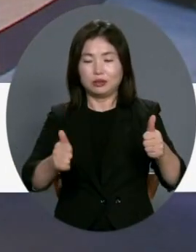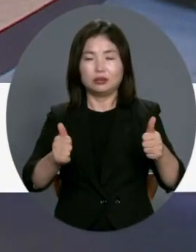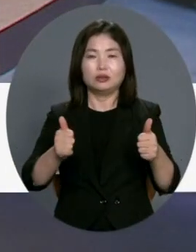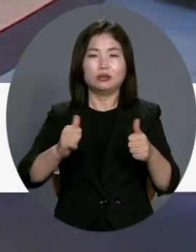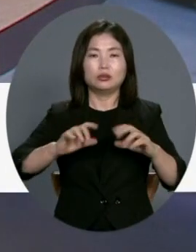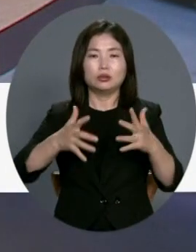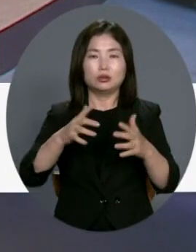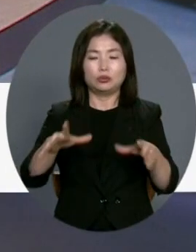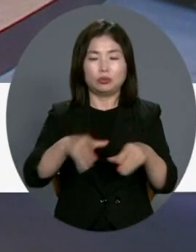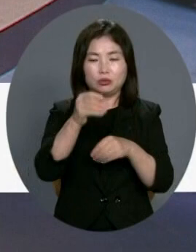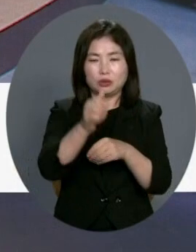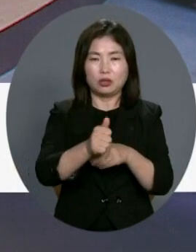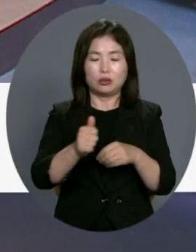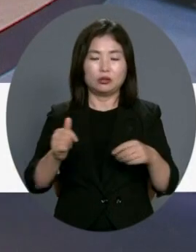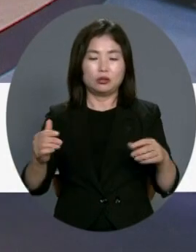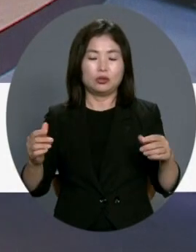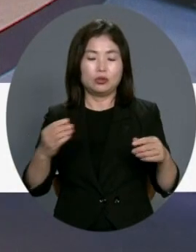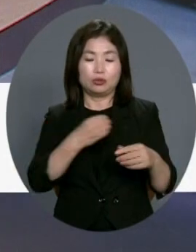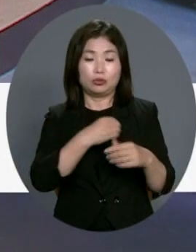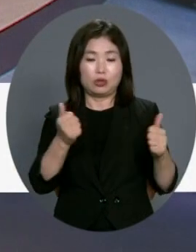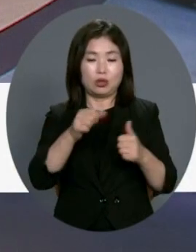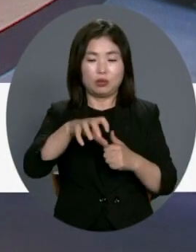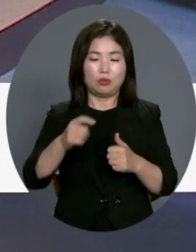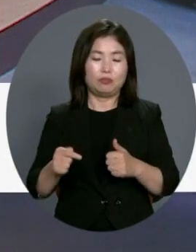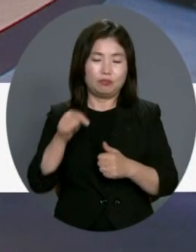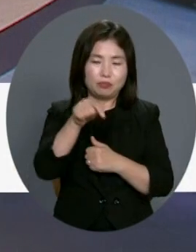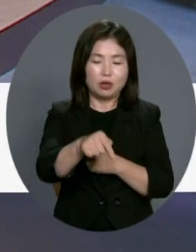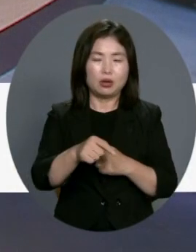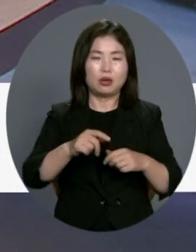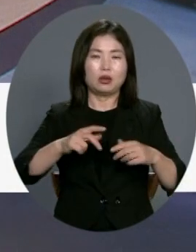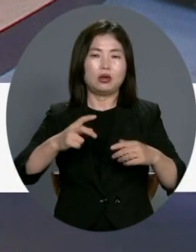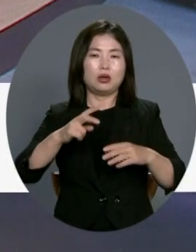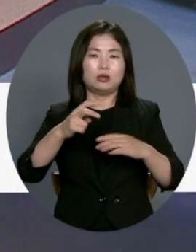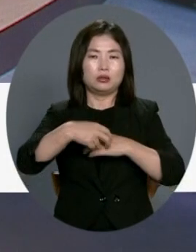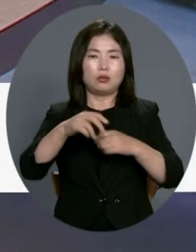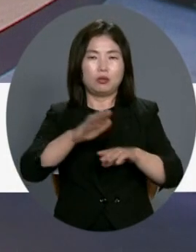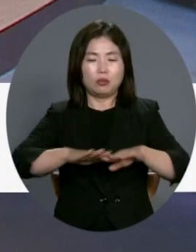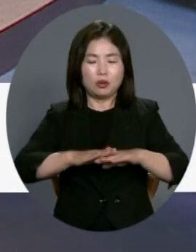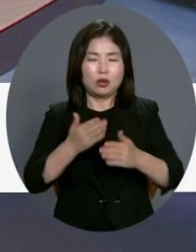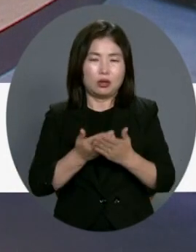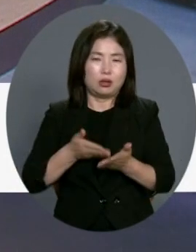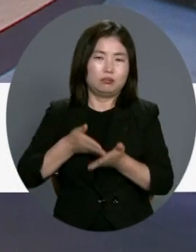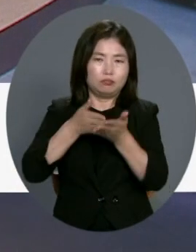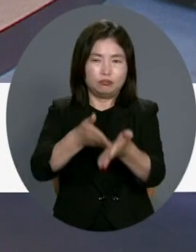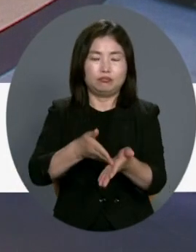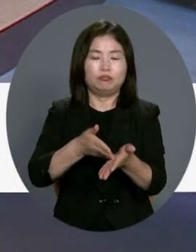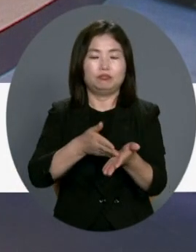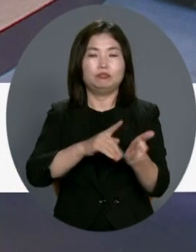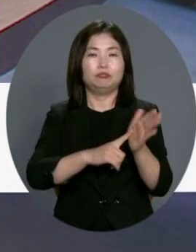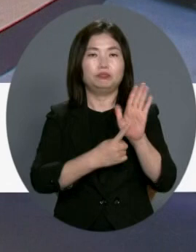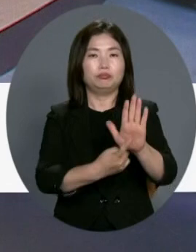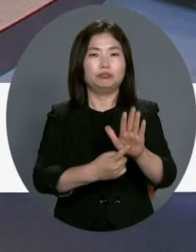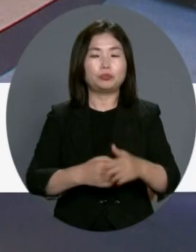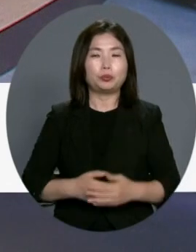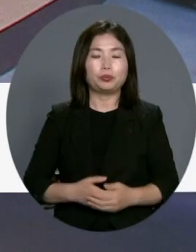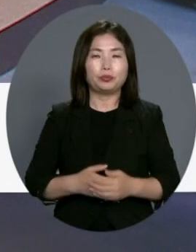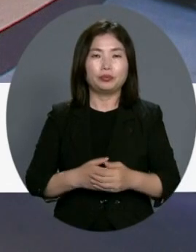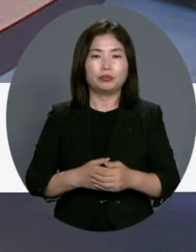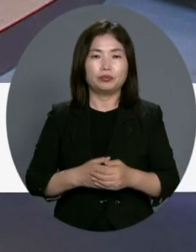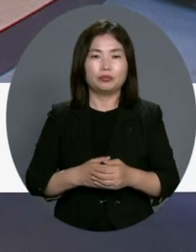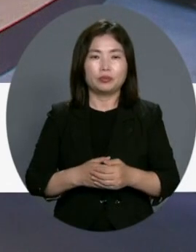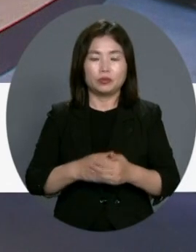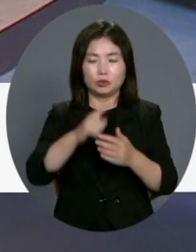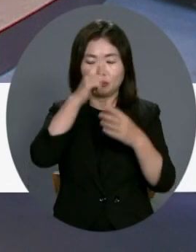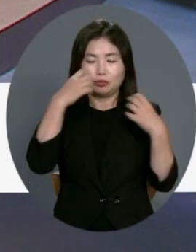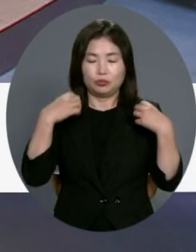지역국립대 총장들이 오늘 국회에서 의료 격차를 해소해 달라며 정부를 상대로 공동건의문을 발표했습니다 어떻게 이들은